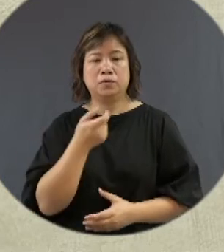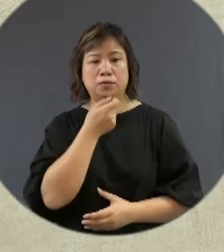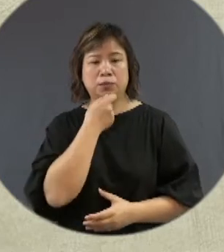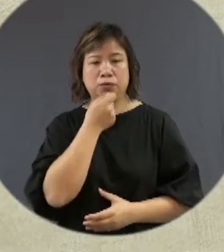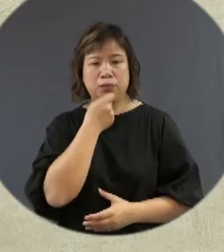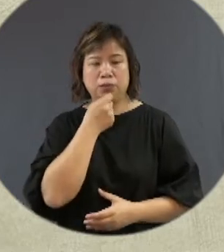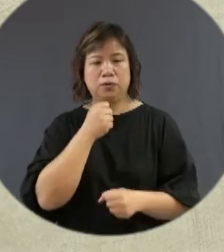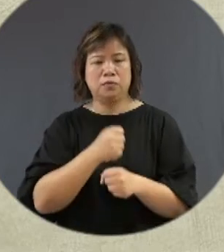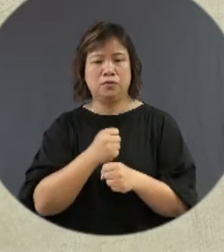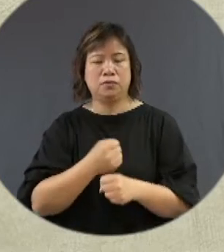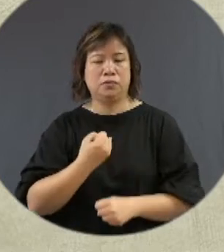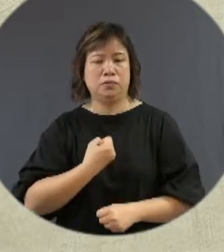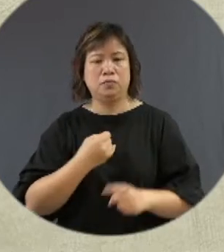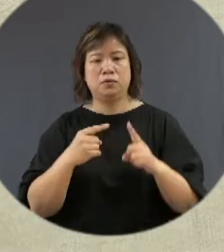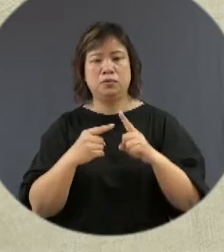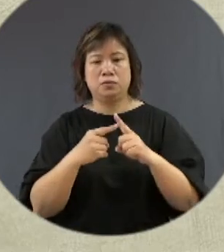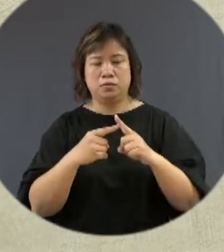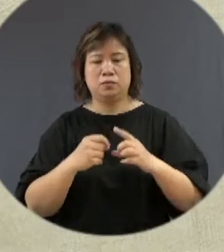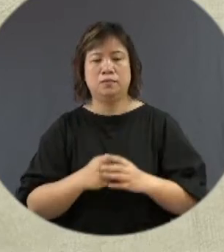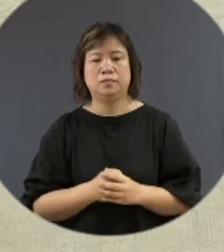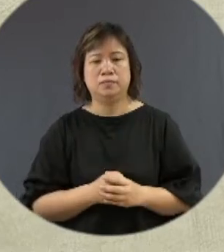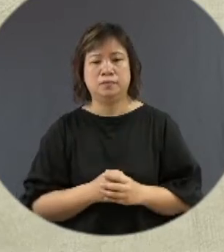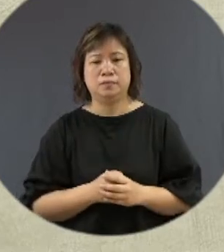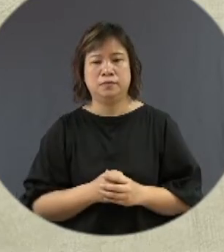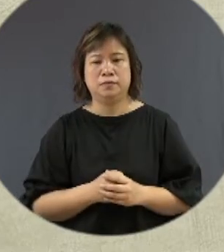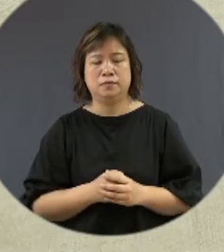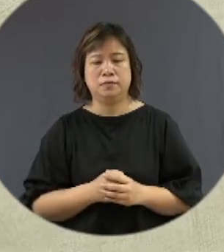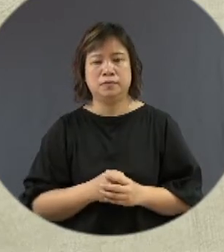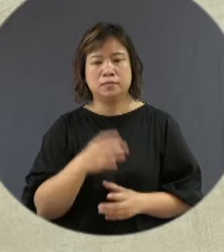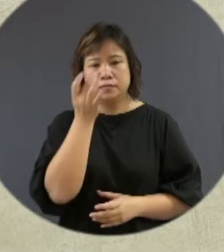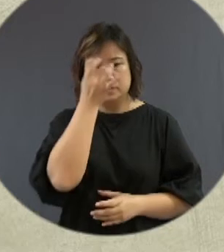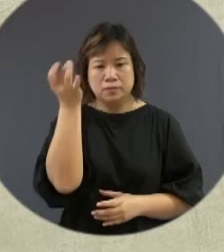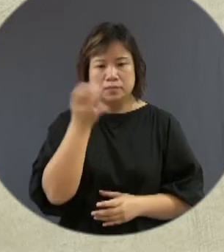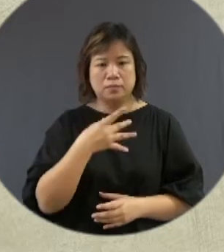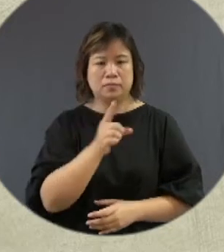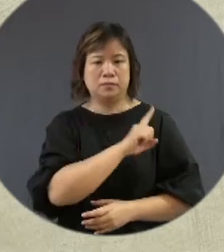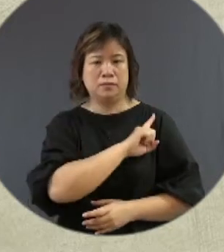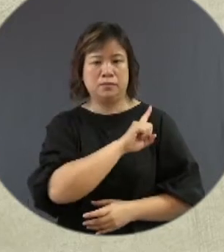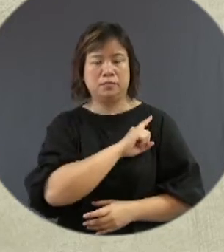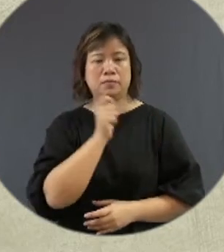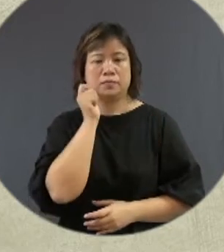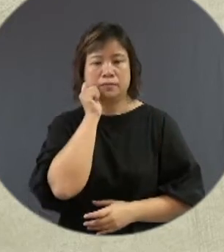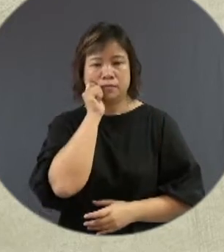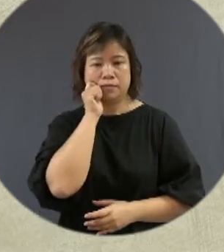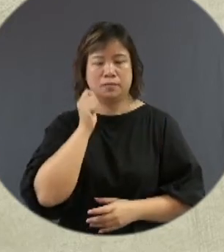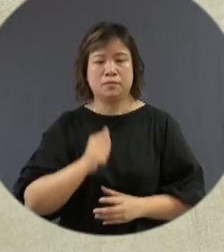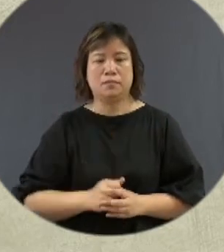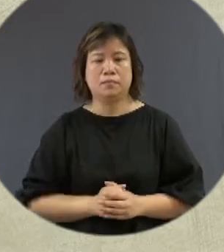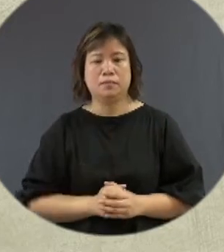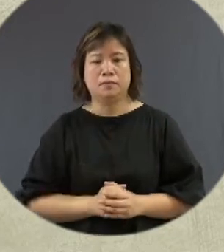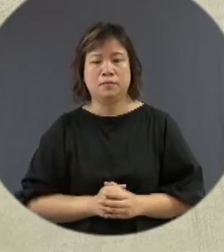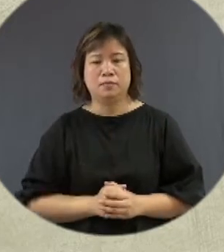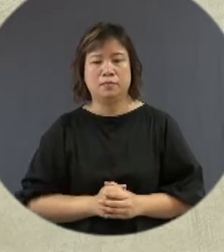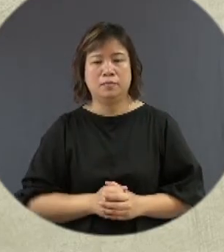他甘愿充当一个罪人而牺牲自己的生命，